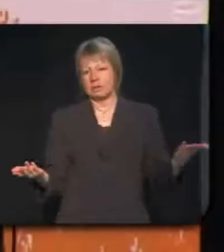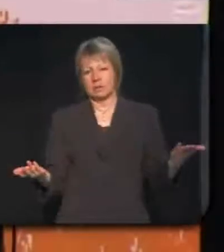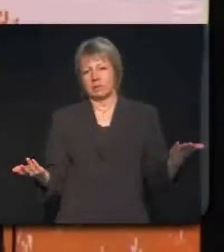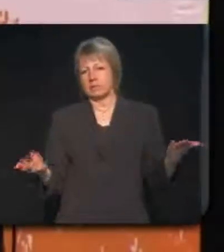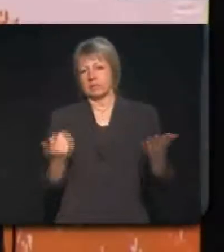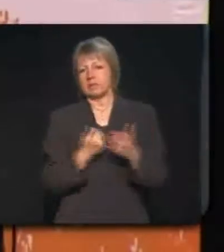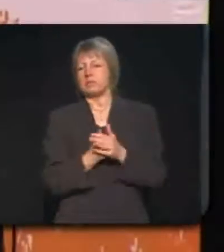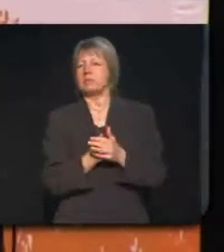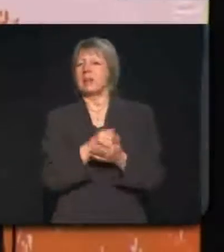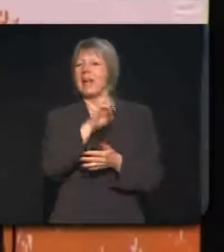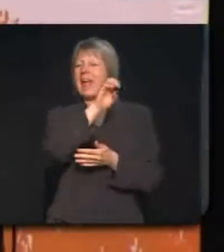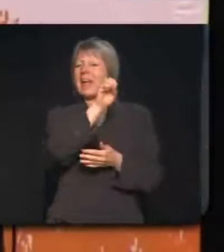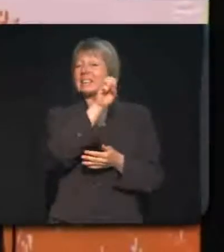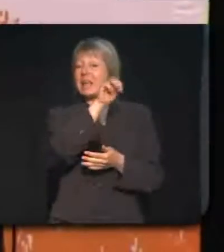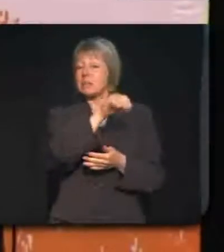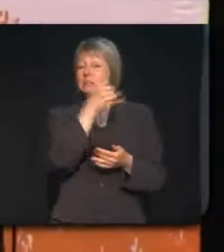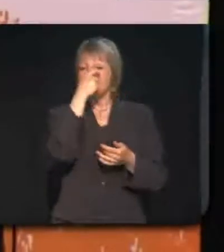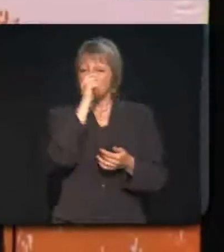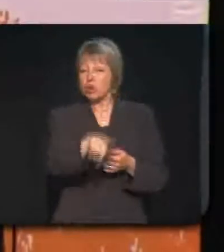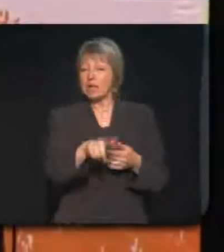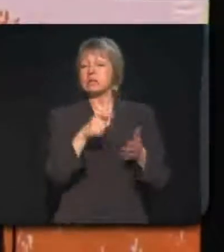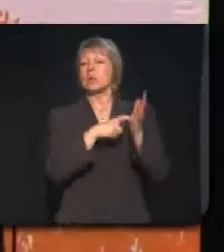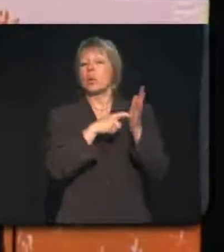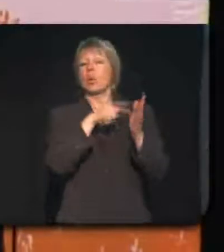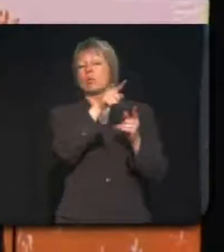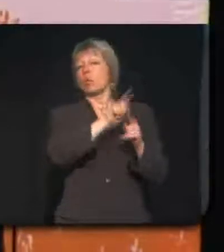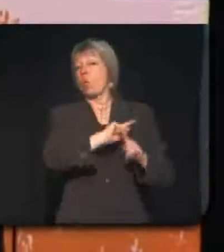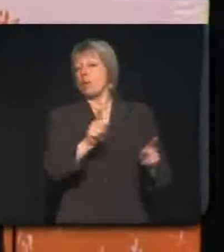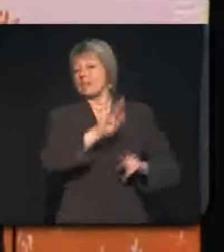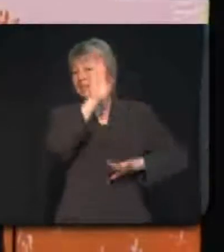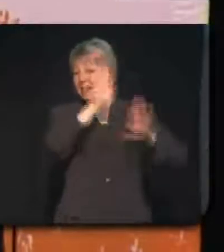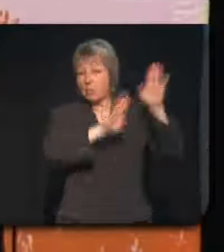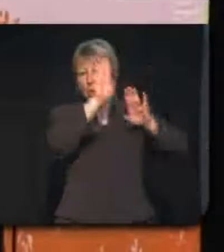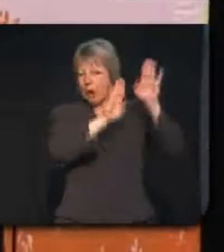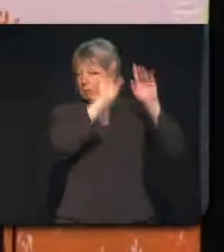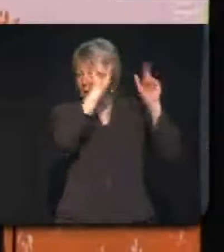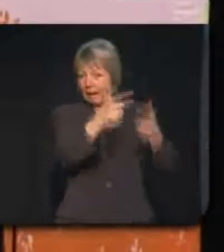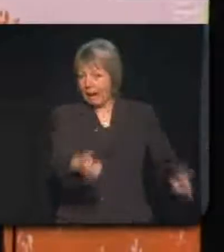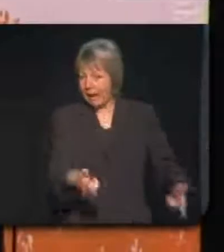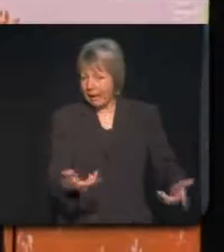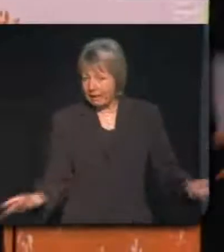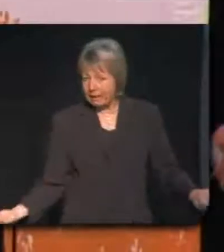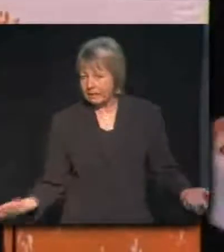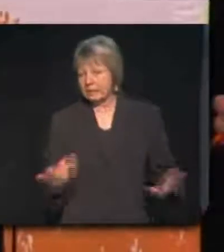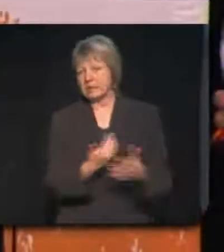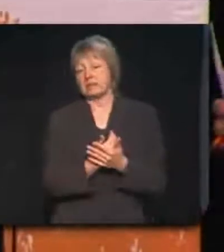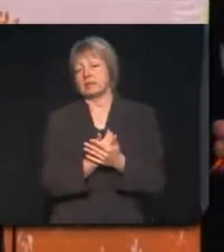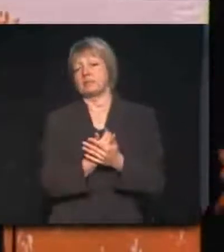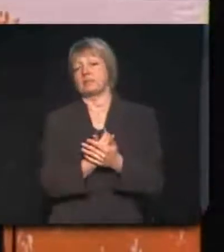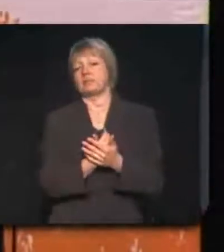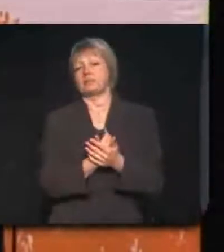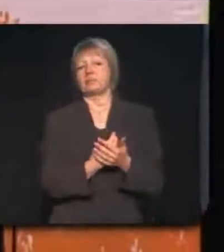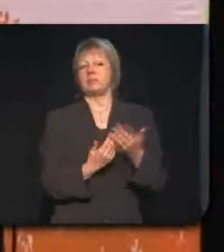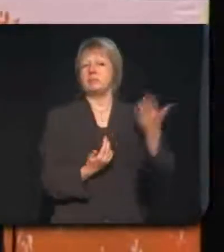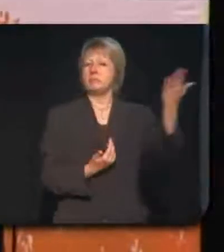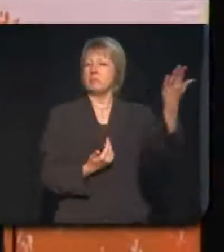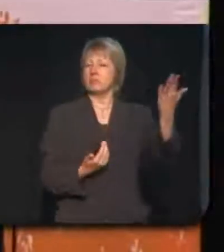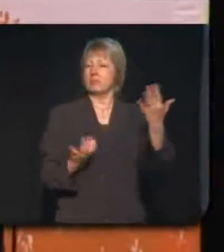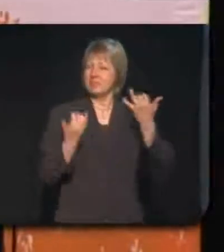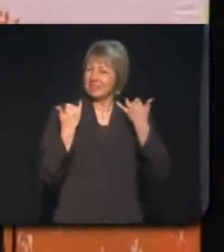der ISM deswegen scheiße weil er undemokratisch ist meiner Meinung nach weil er eben in der Art wie es jetzt aktuell